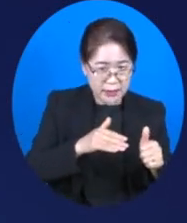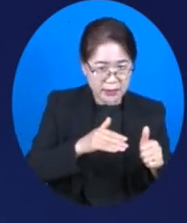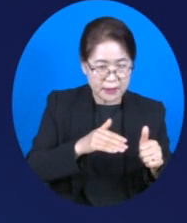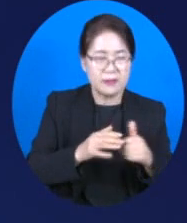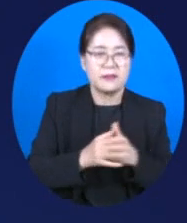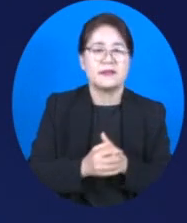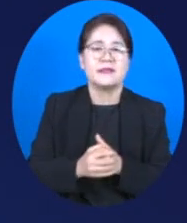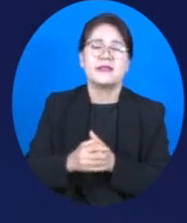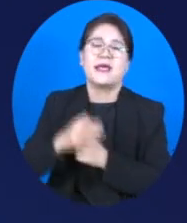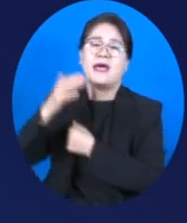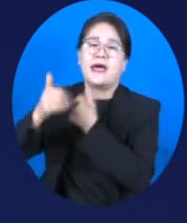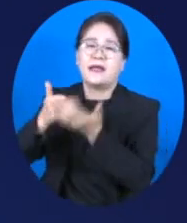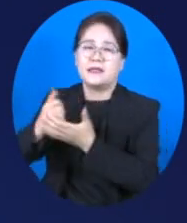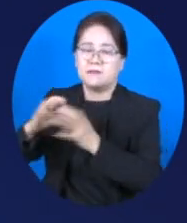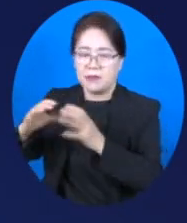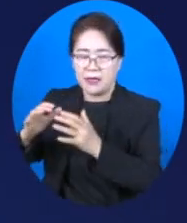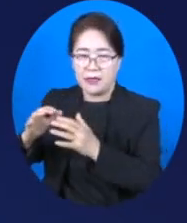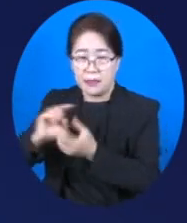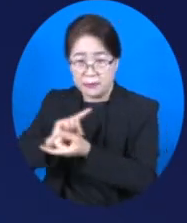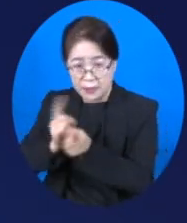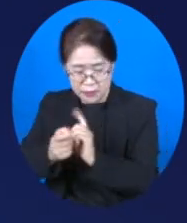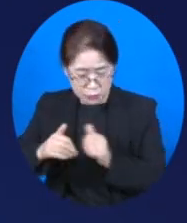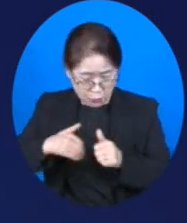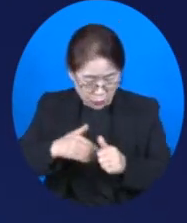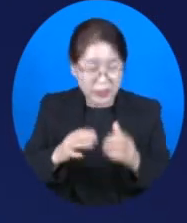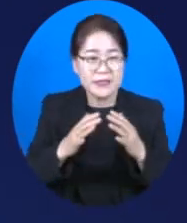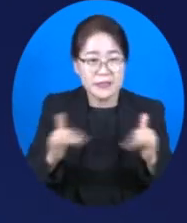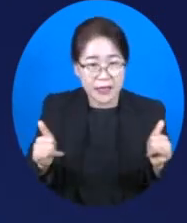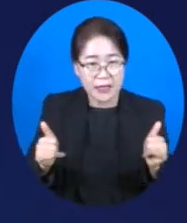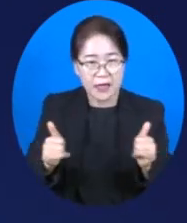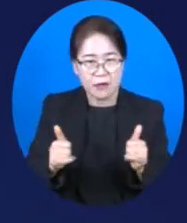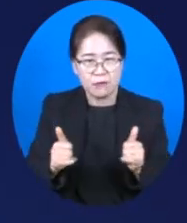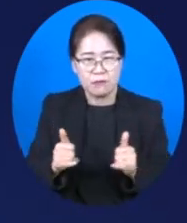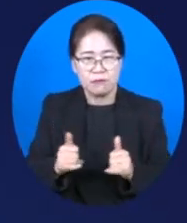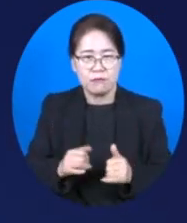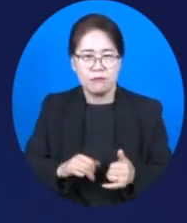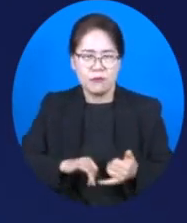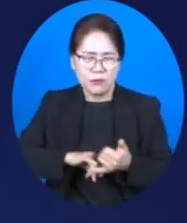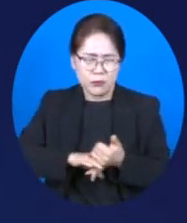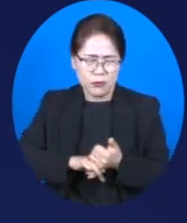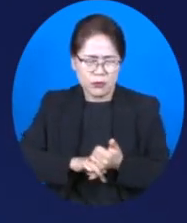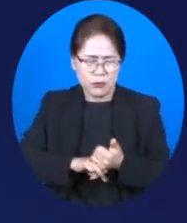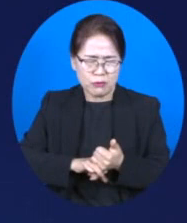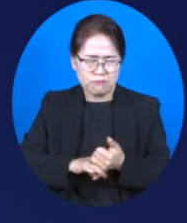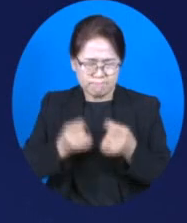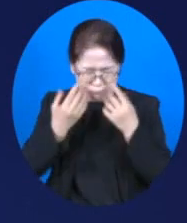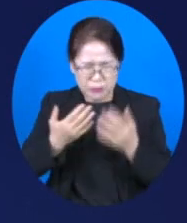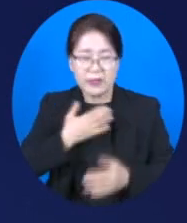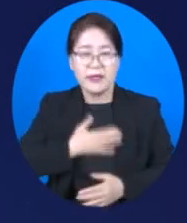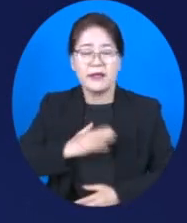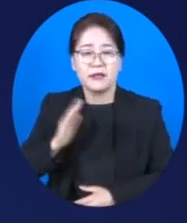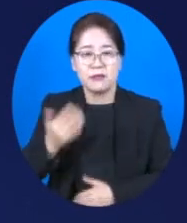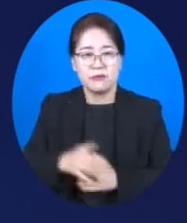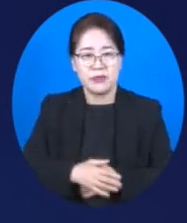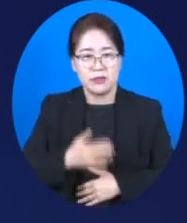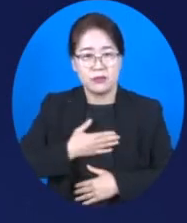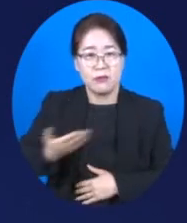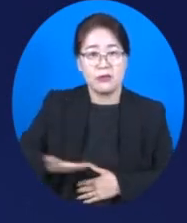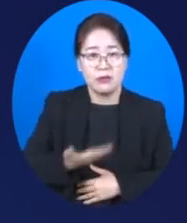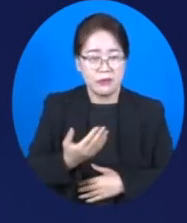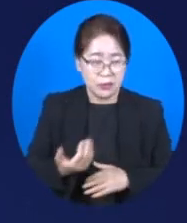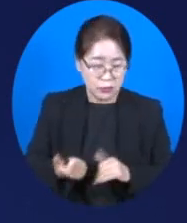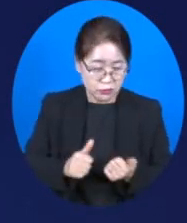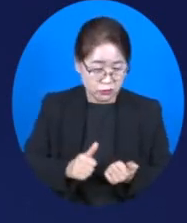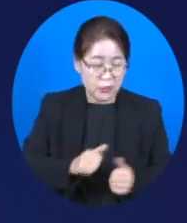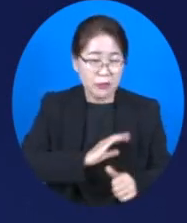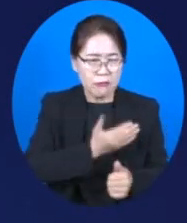대사, 하나님 나라의 대사입니다. 여러분이 이 사실을 분명히 알아야 됩니다. 저와 여러분은 사망의